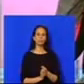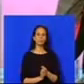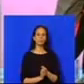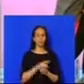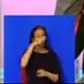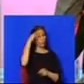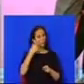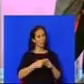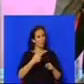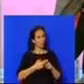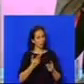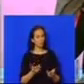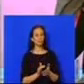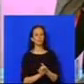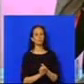מחלה